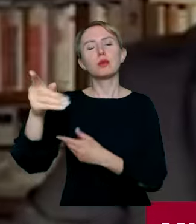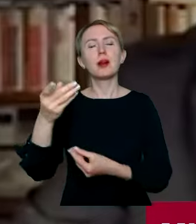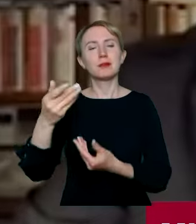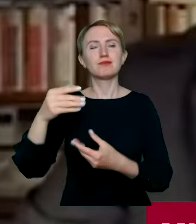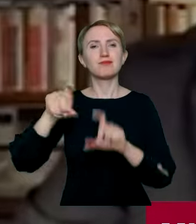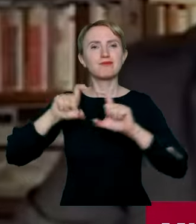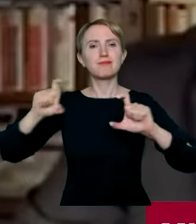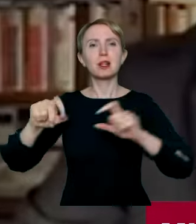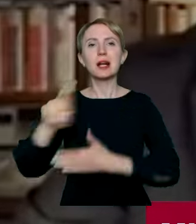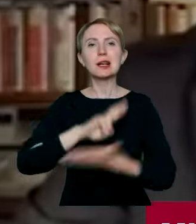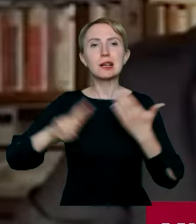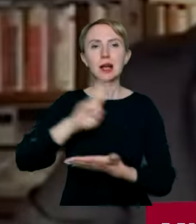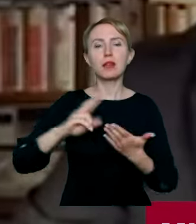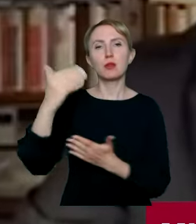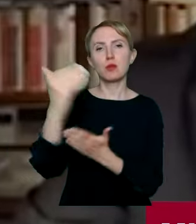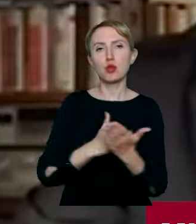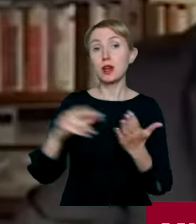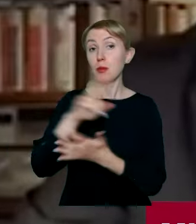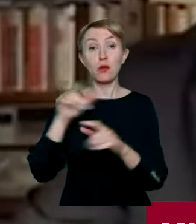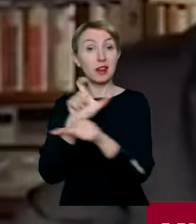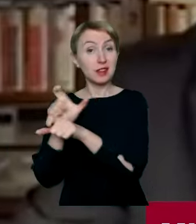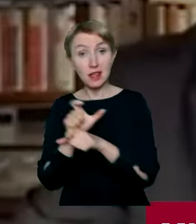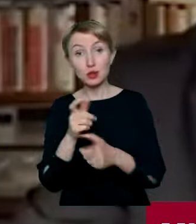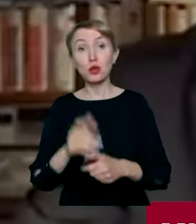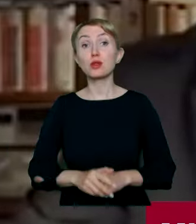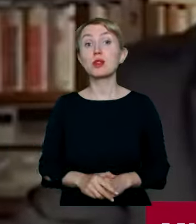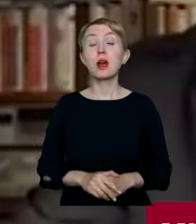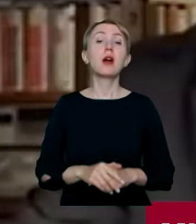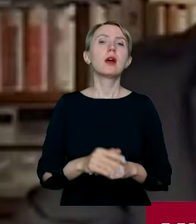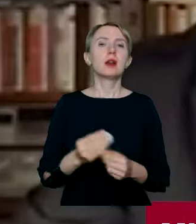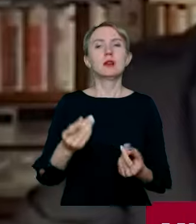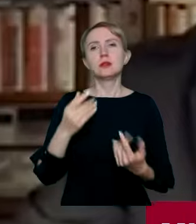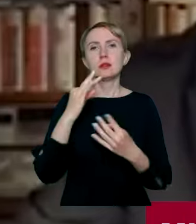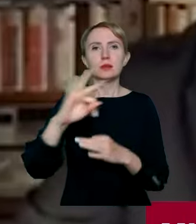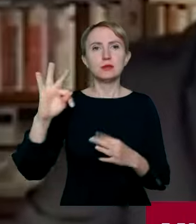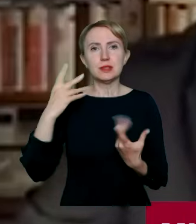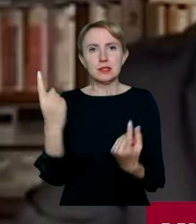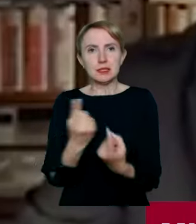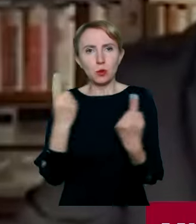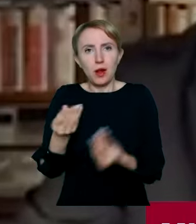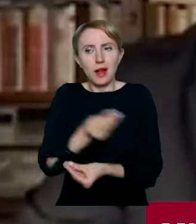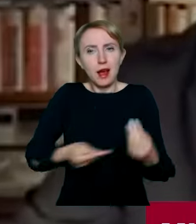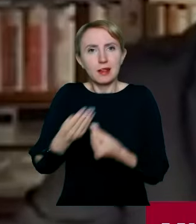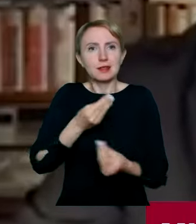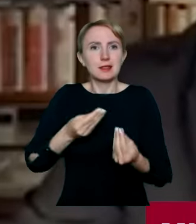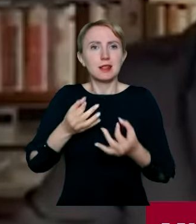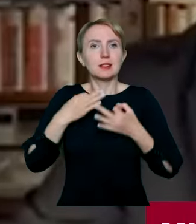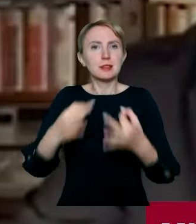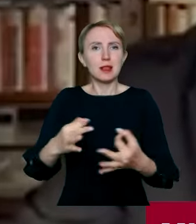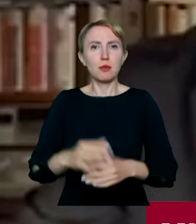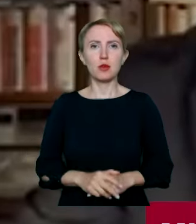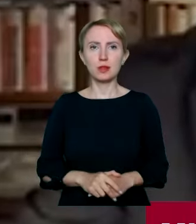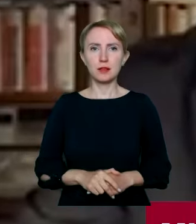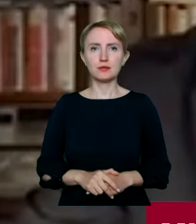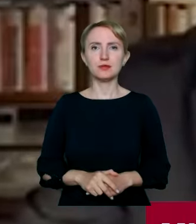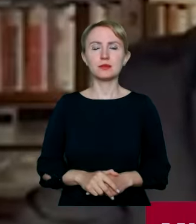rady programowe, rady nadzorcze, jakaś obyczajówka w ratuszu, jakiś handel samochodami przez kierowców z